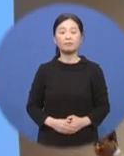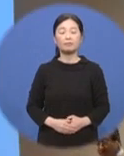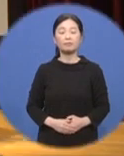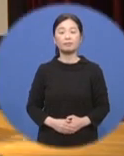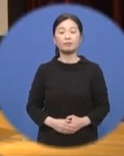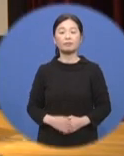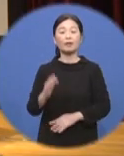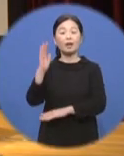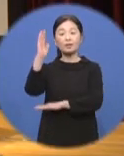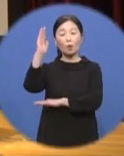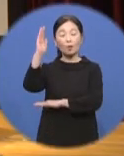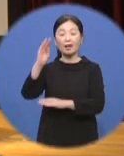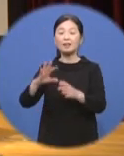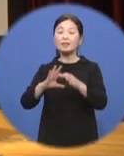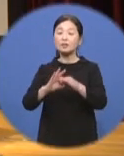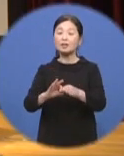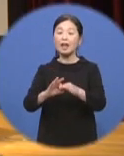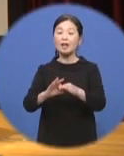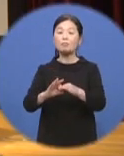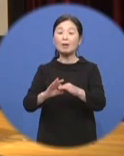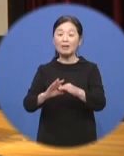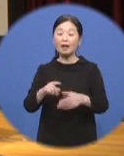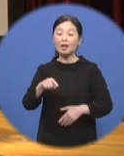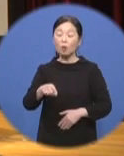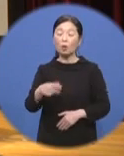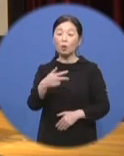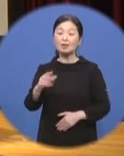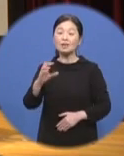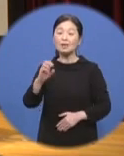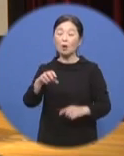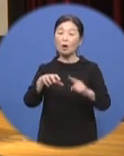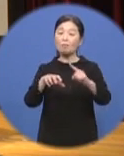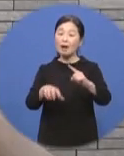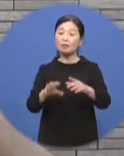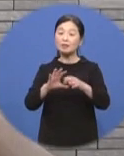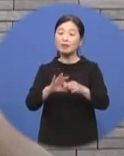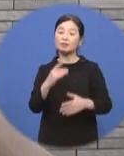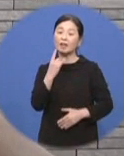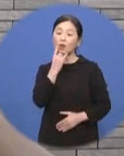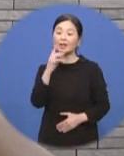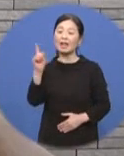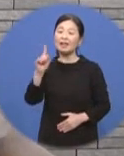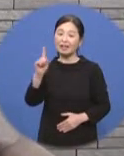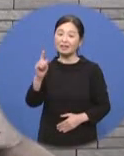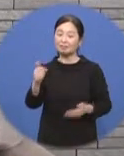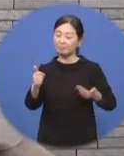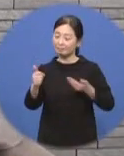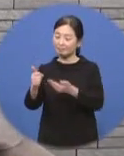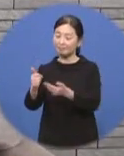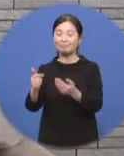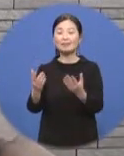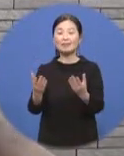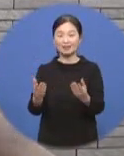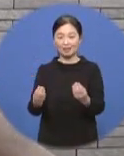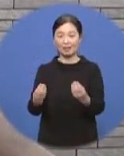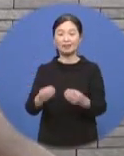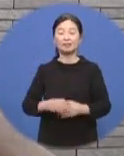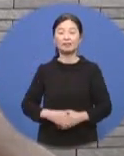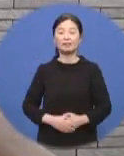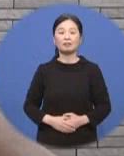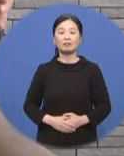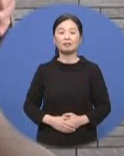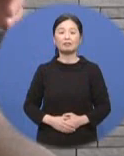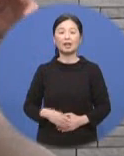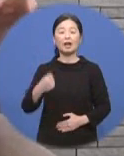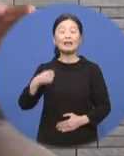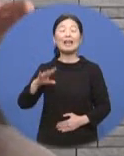講演について、また南紀熊野ジオパークへの期待を伺いました。 南紀ジオパークってその海